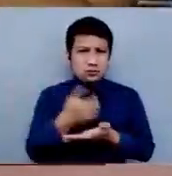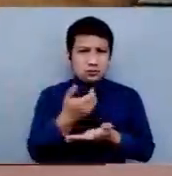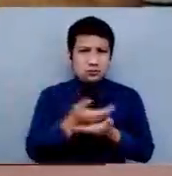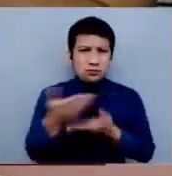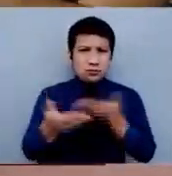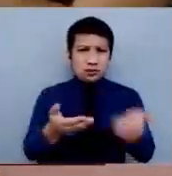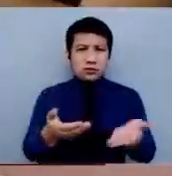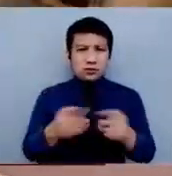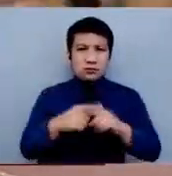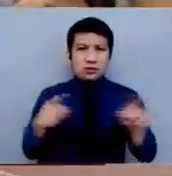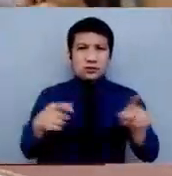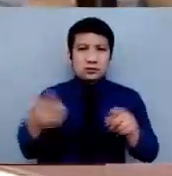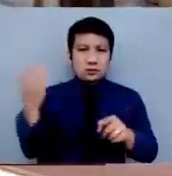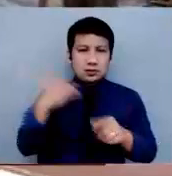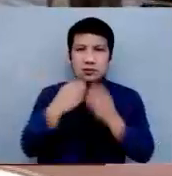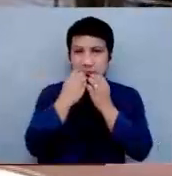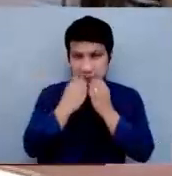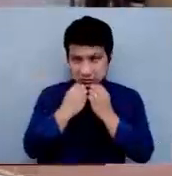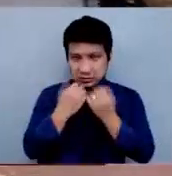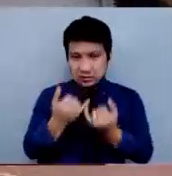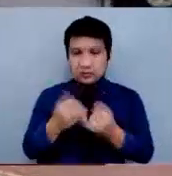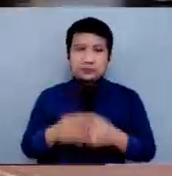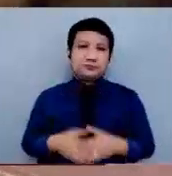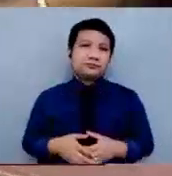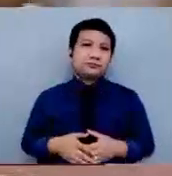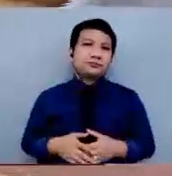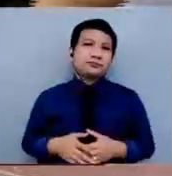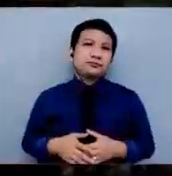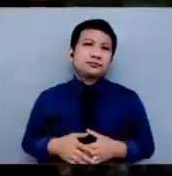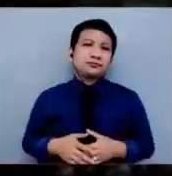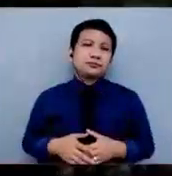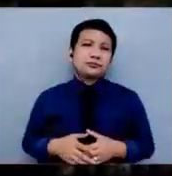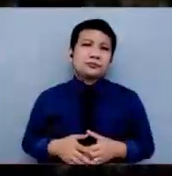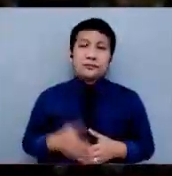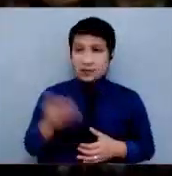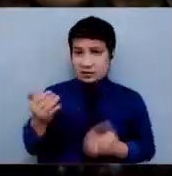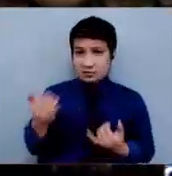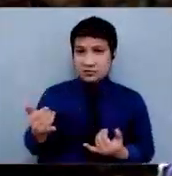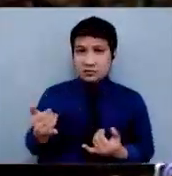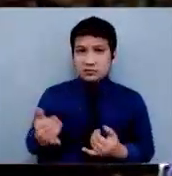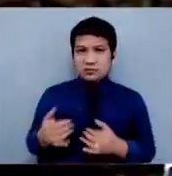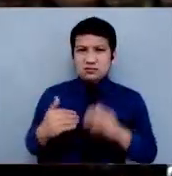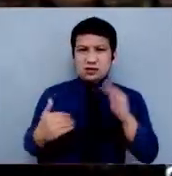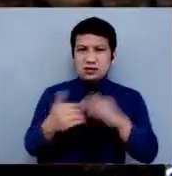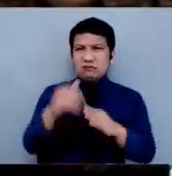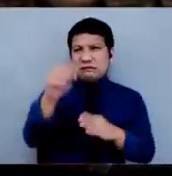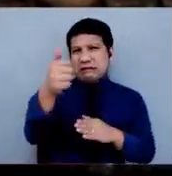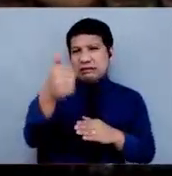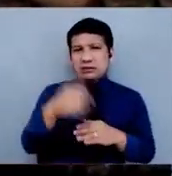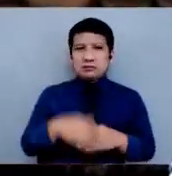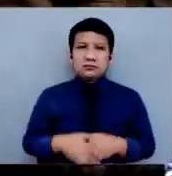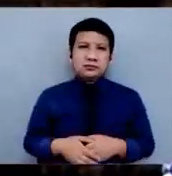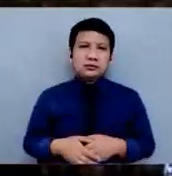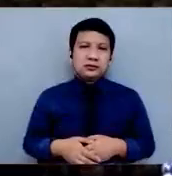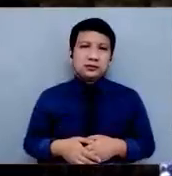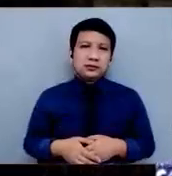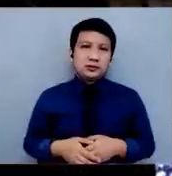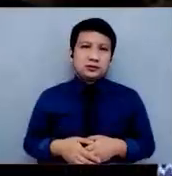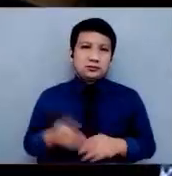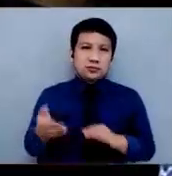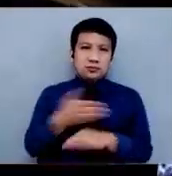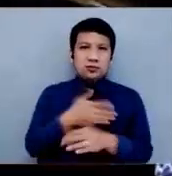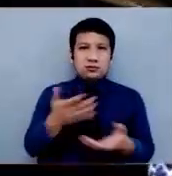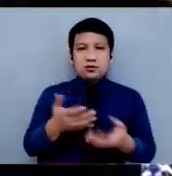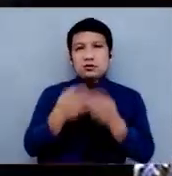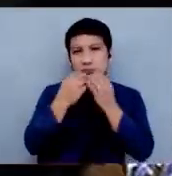Pero di gaya noon, tipid-tipid daw muna sa ngayon. Magkano this year? Kulang-kulang 10. 10? Mga ganon. Nung walang pandemic, magkano? Mas may